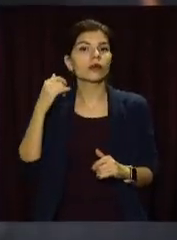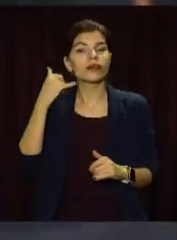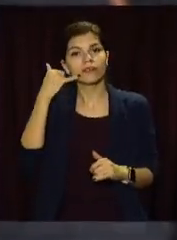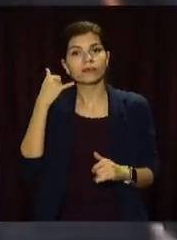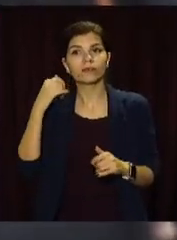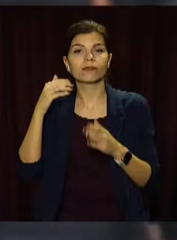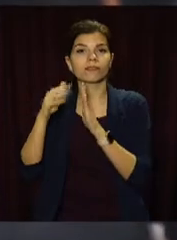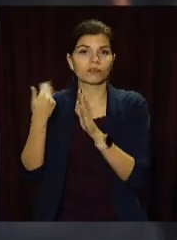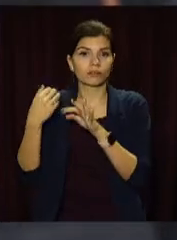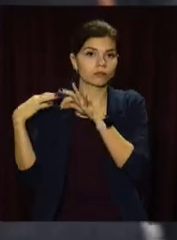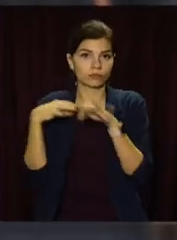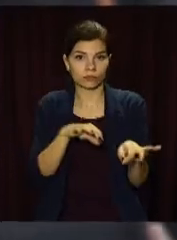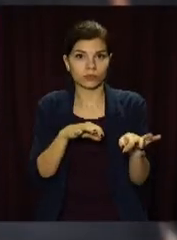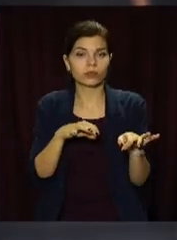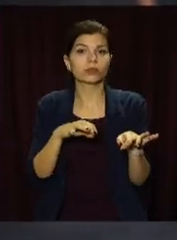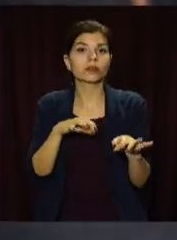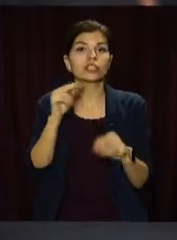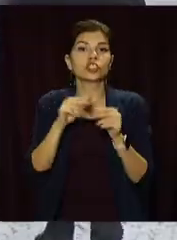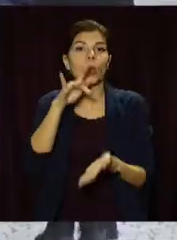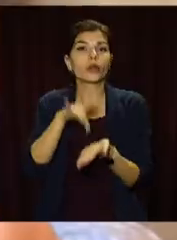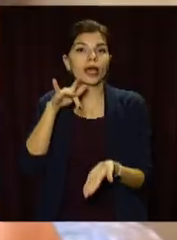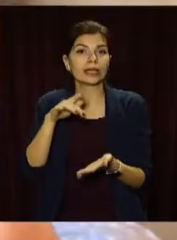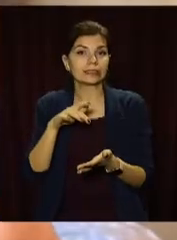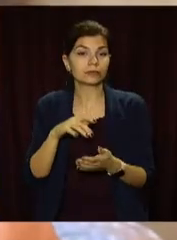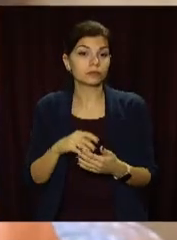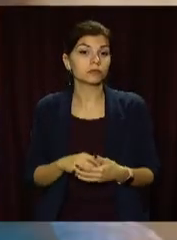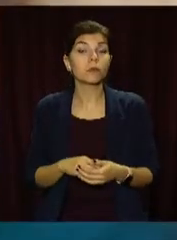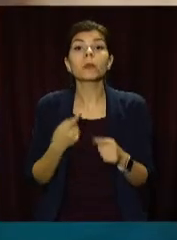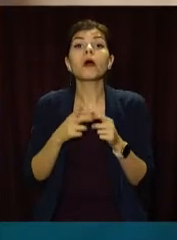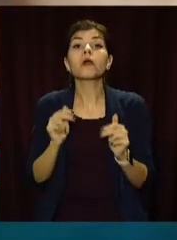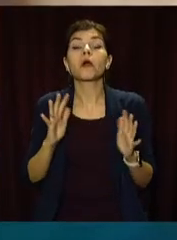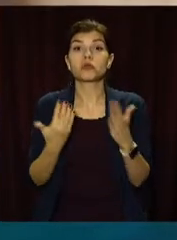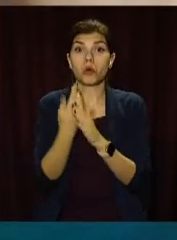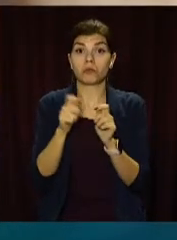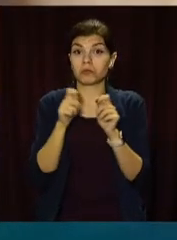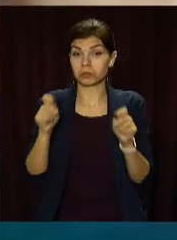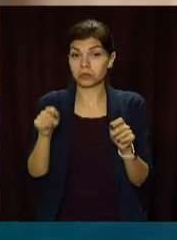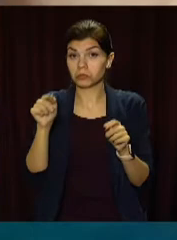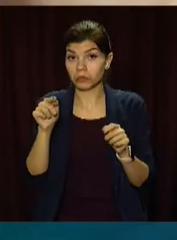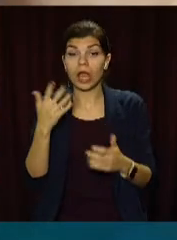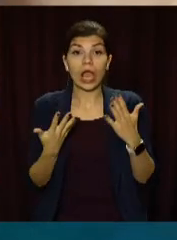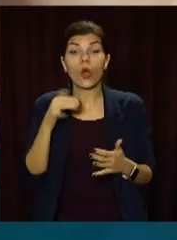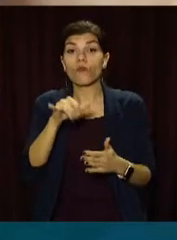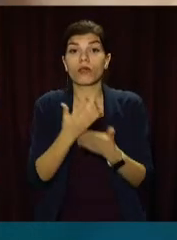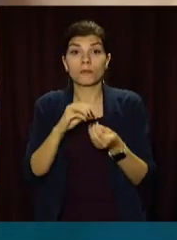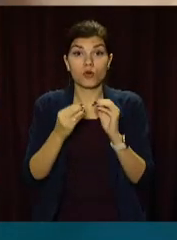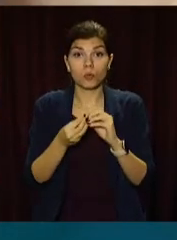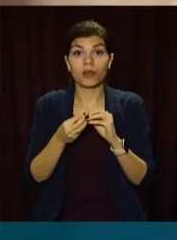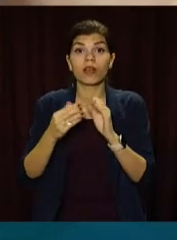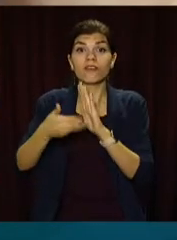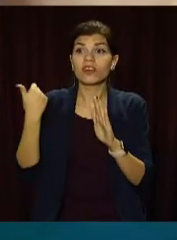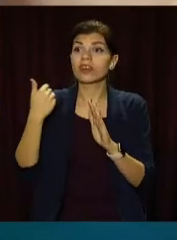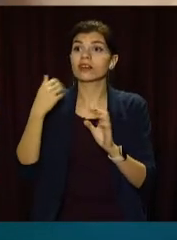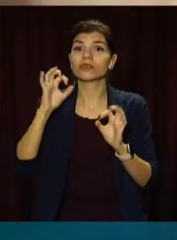бригади через всеукраїнський контакт-центр. Як це відбувається зараз? Тобто, якщо у вас є проблема з викликом